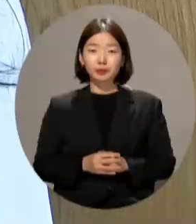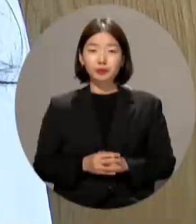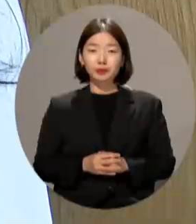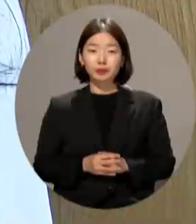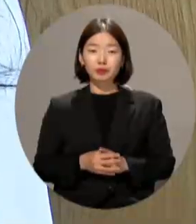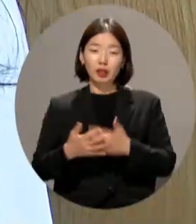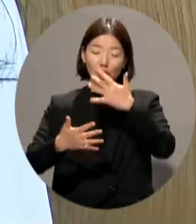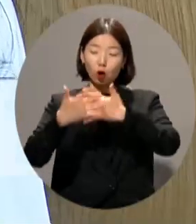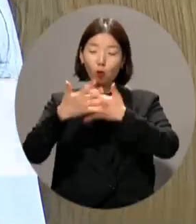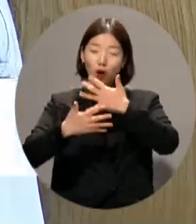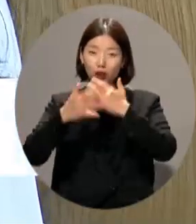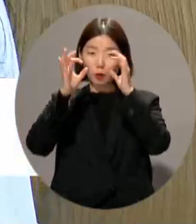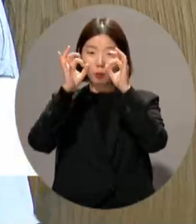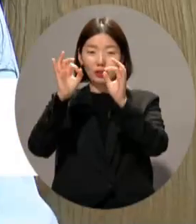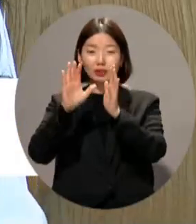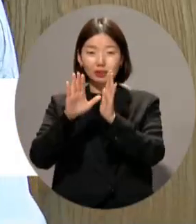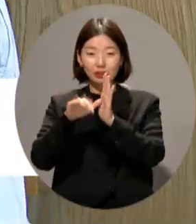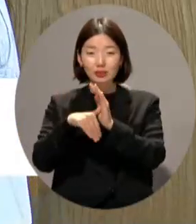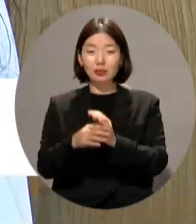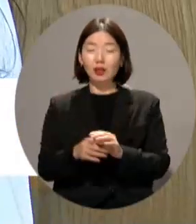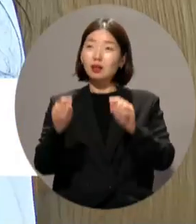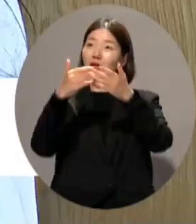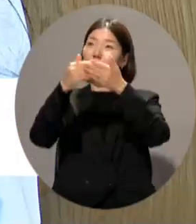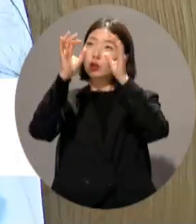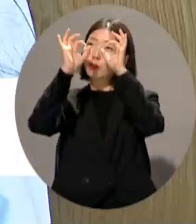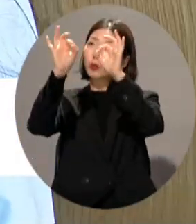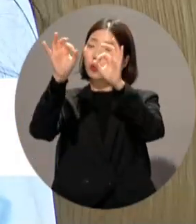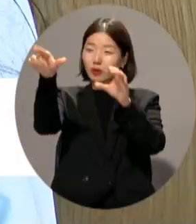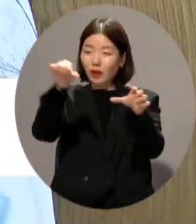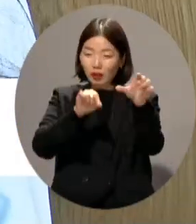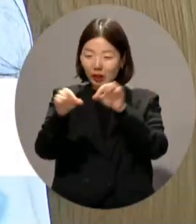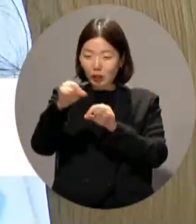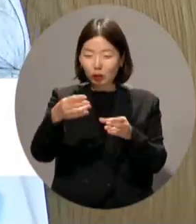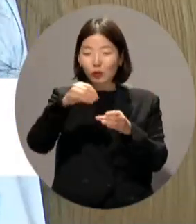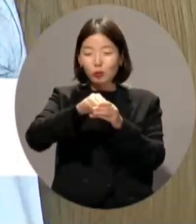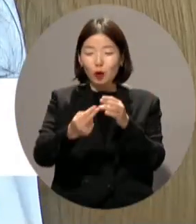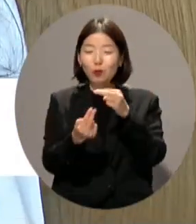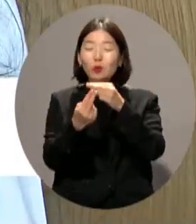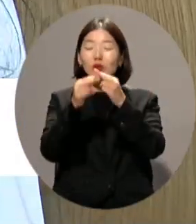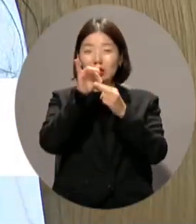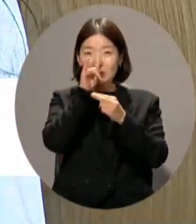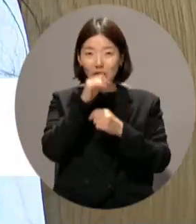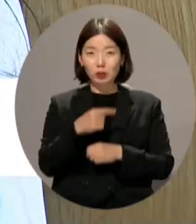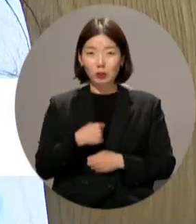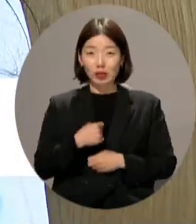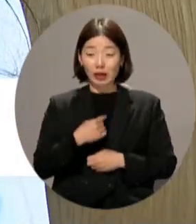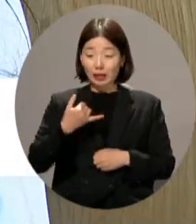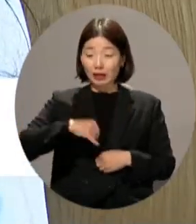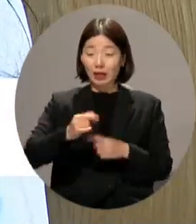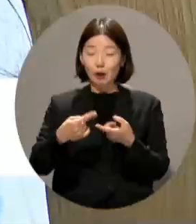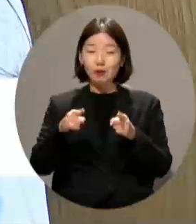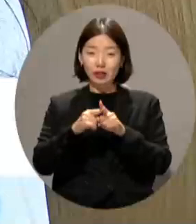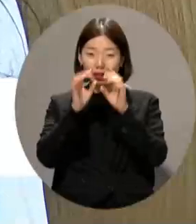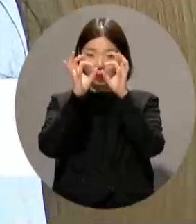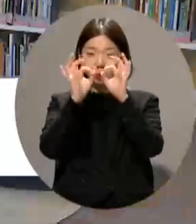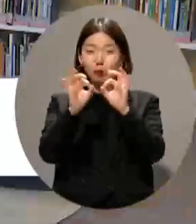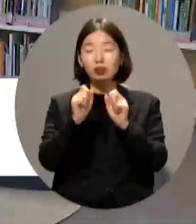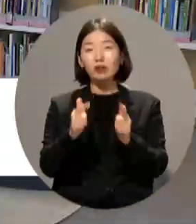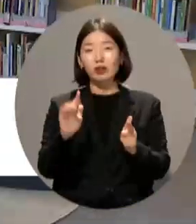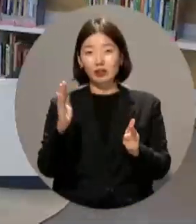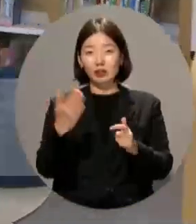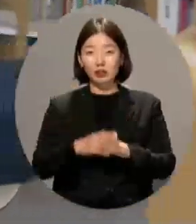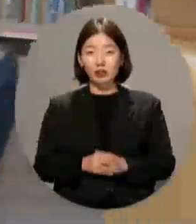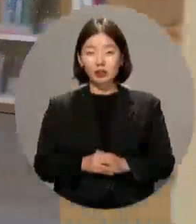항상 영화관에 가면 이렇게 포스터들 항상 모으거든요. 그래서 언제 한번 따라오고 같이 와서 한번 보는 기회가